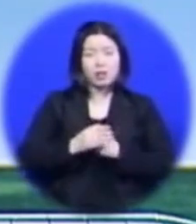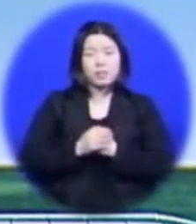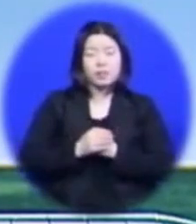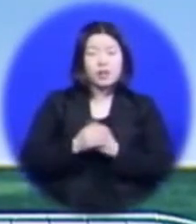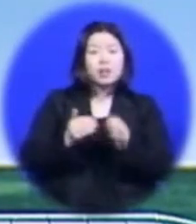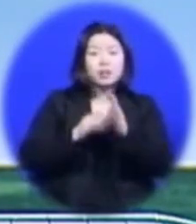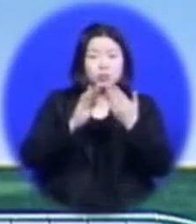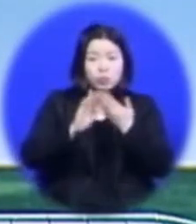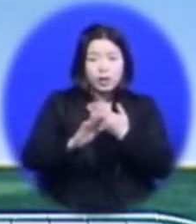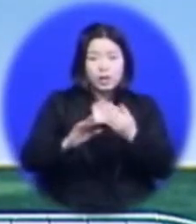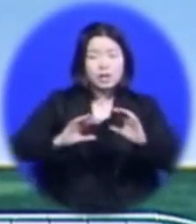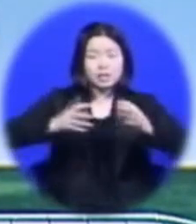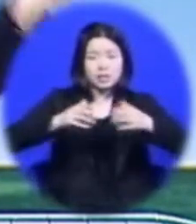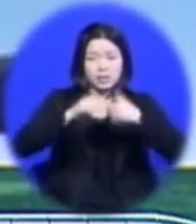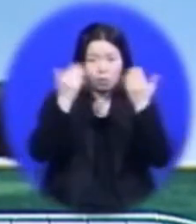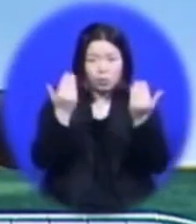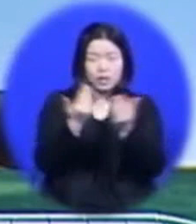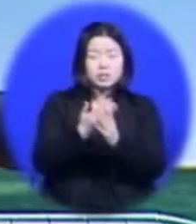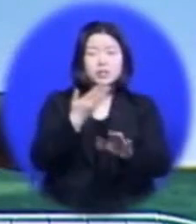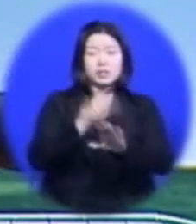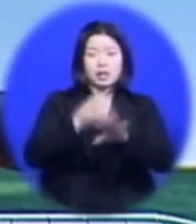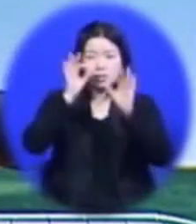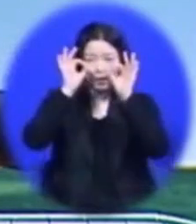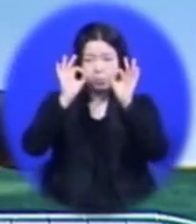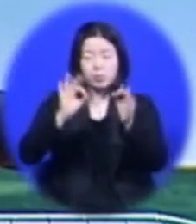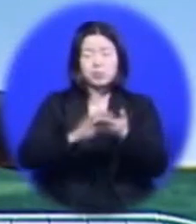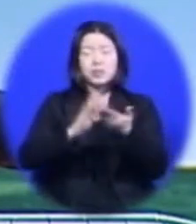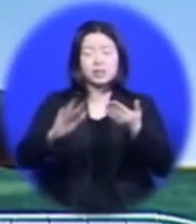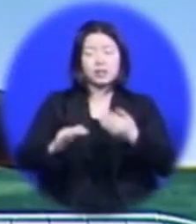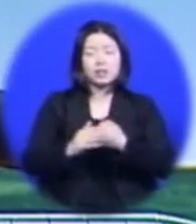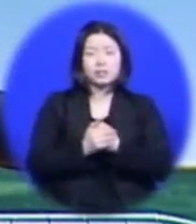그러고 난 다음에 세상은 완전히 다르게 보이는 거예요.